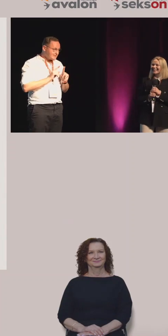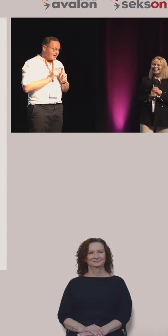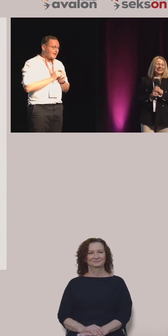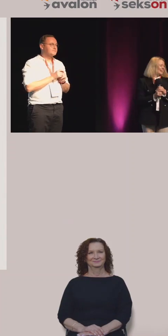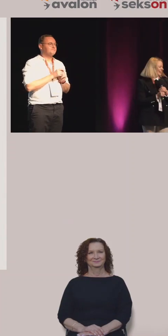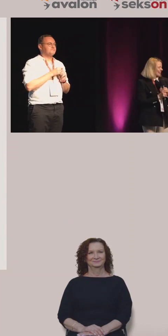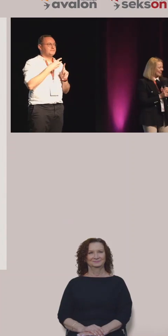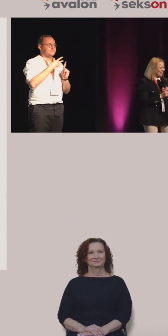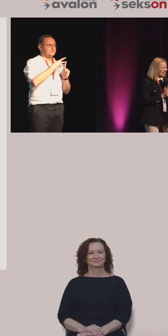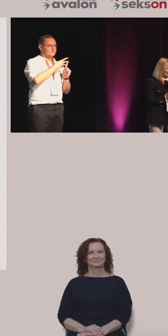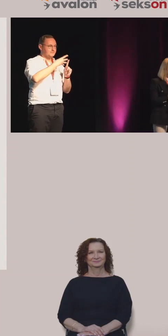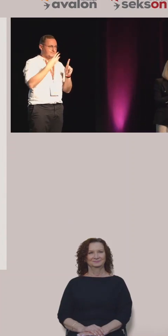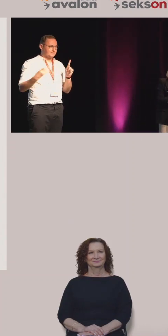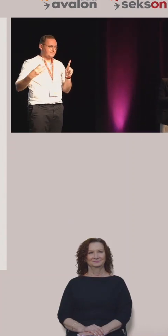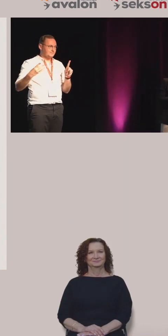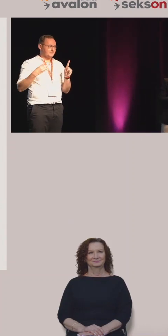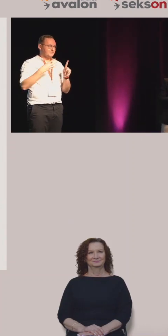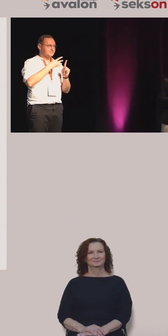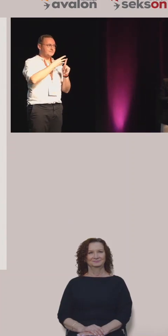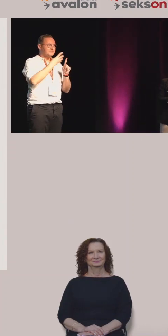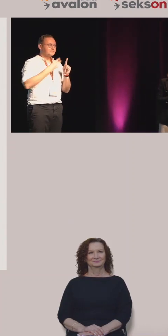Dobrze, następny znak.